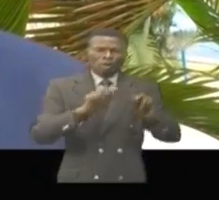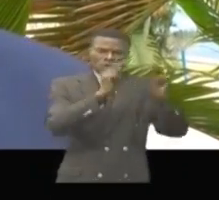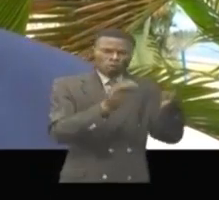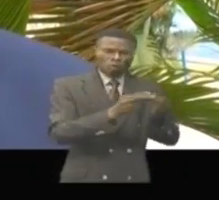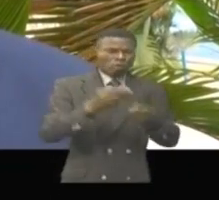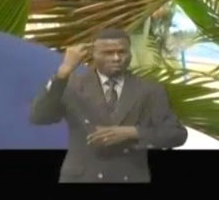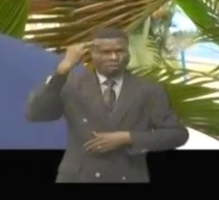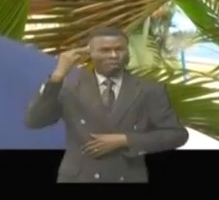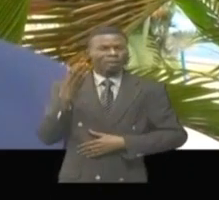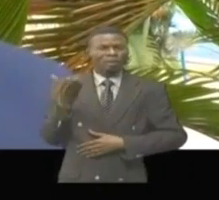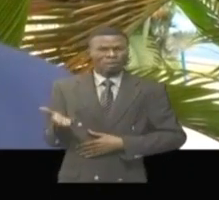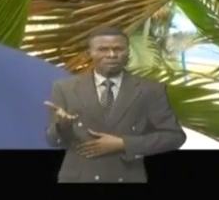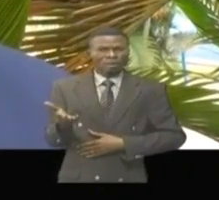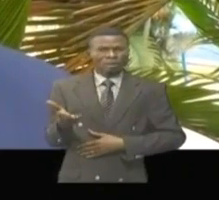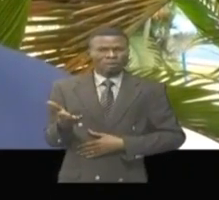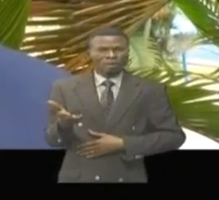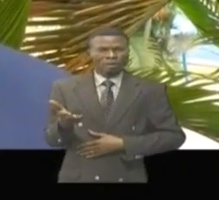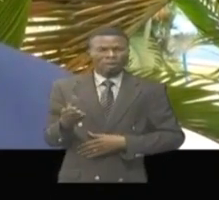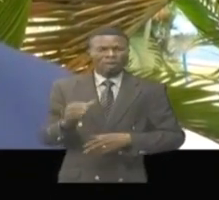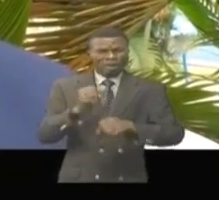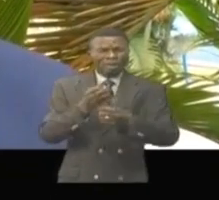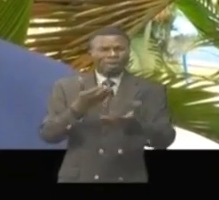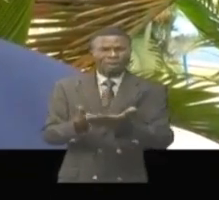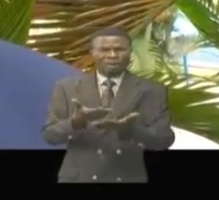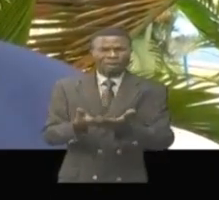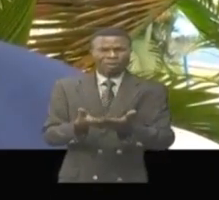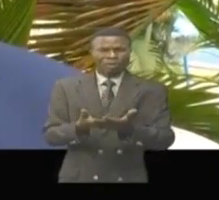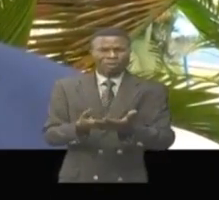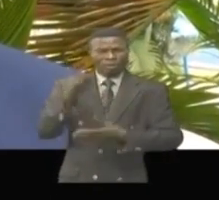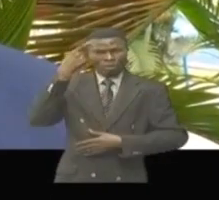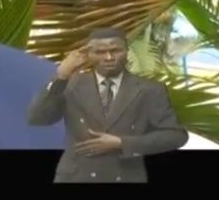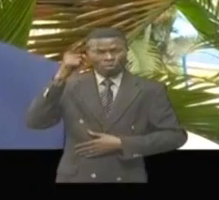interministérielle qui a été mise en place pour